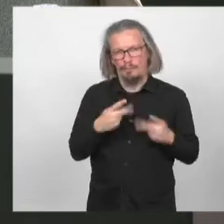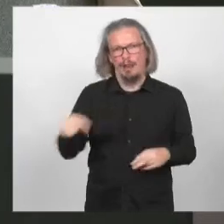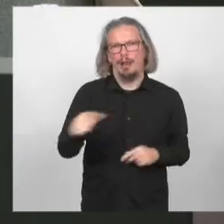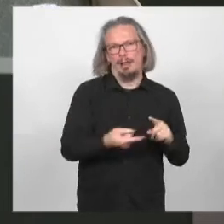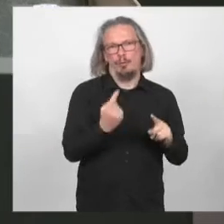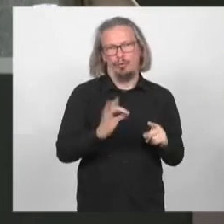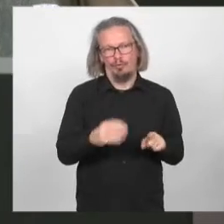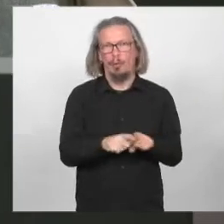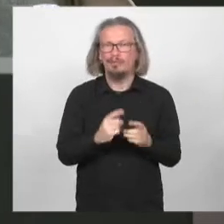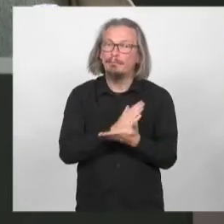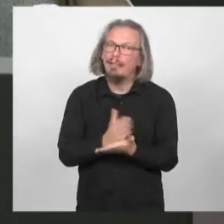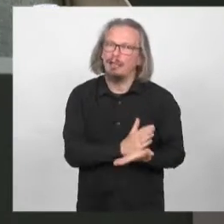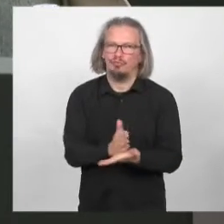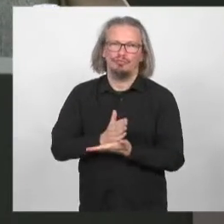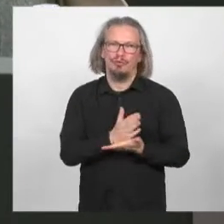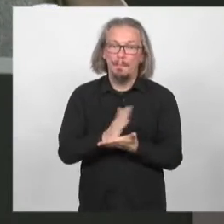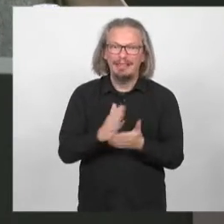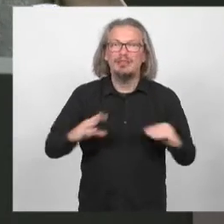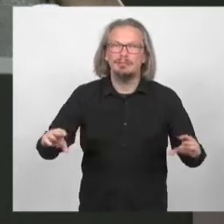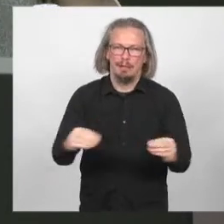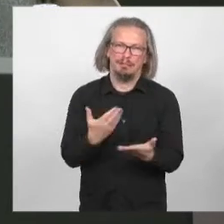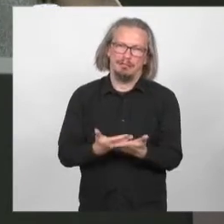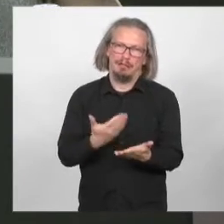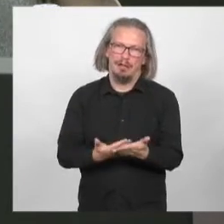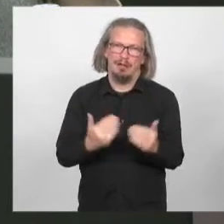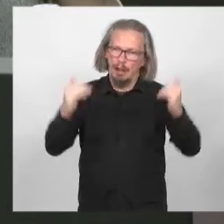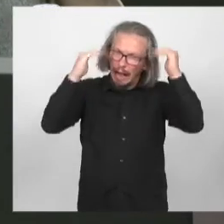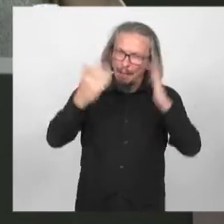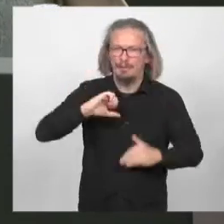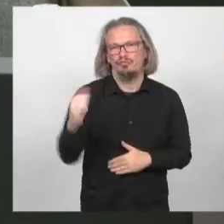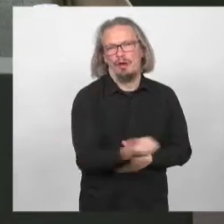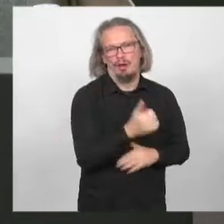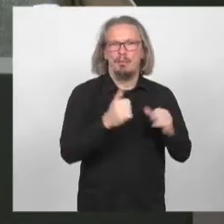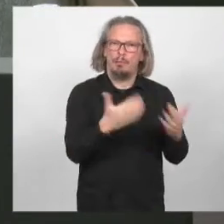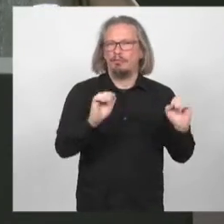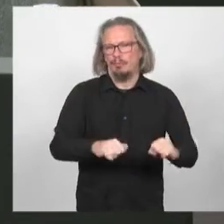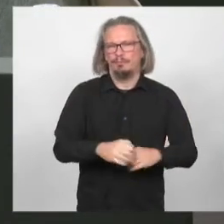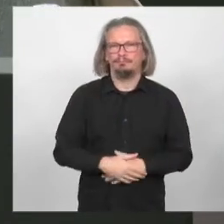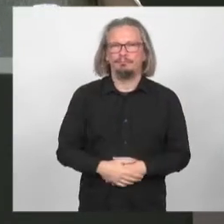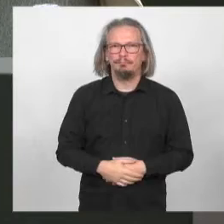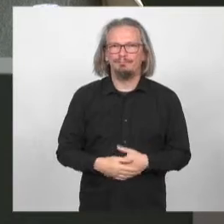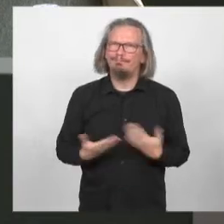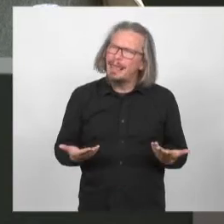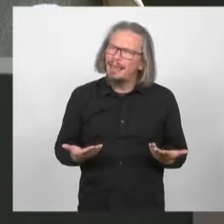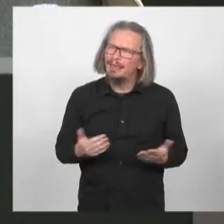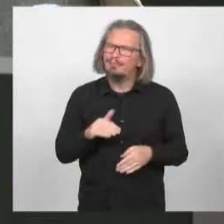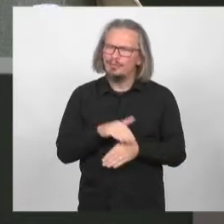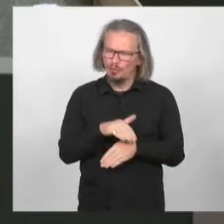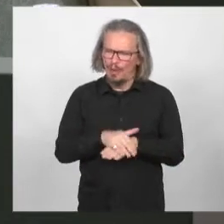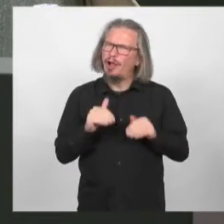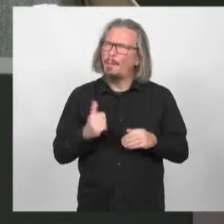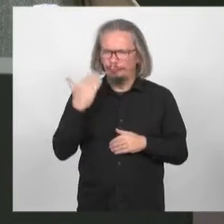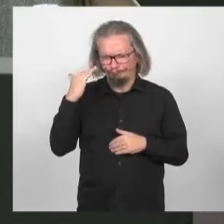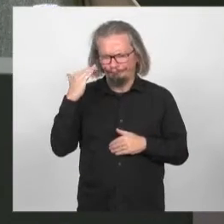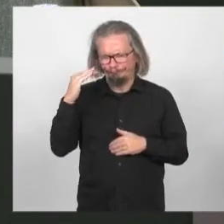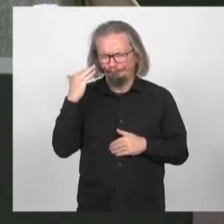un enjeu de partage, celui du partage des espaces pour des abris pour toutes et tous. Mais ce soir, c'est plutôt une inquiétude que